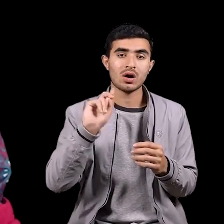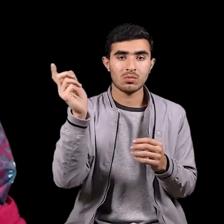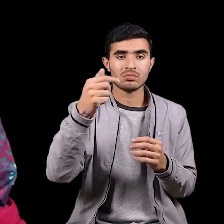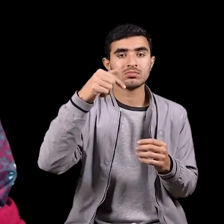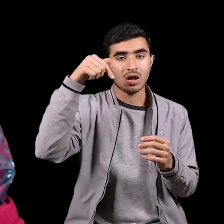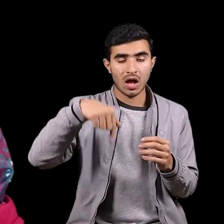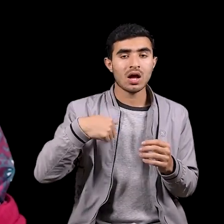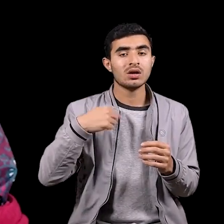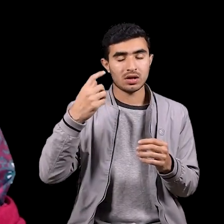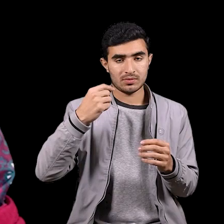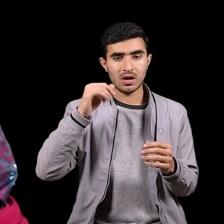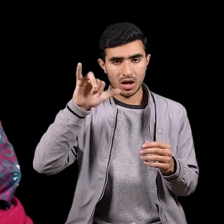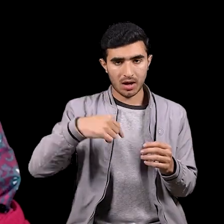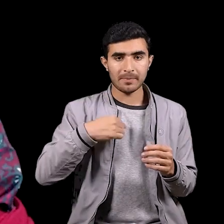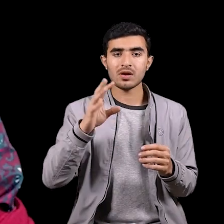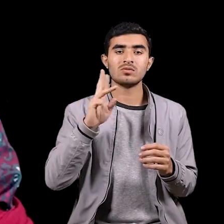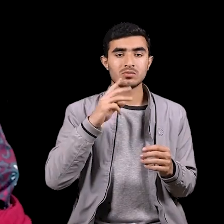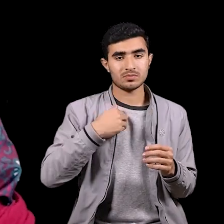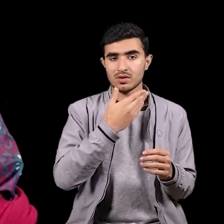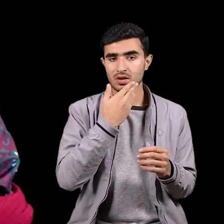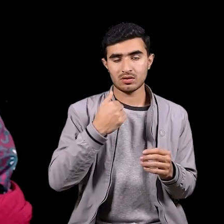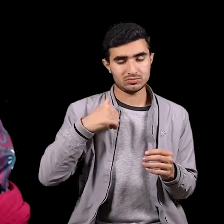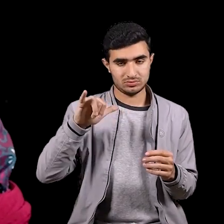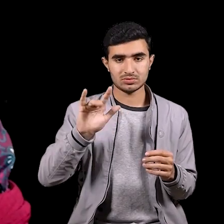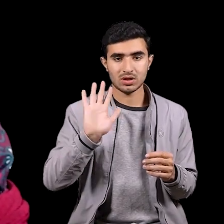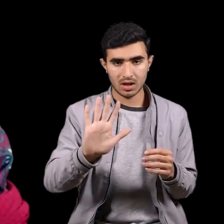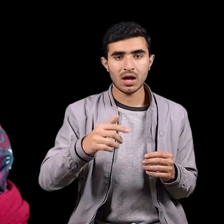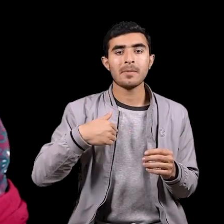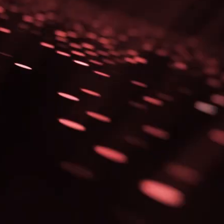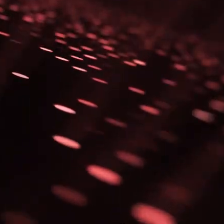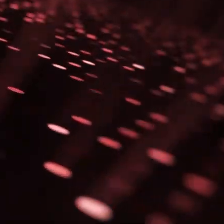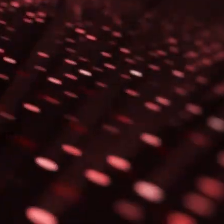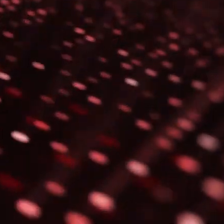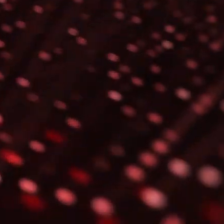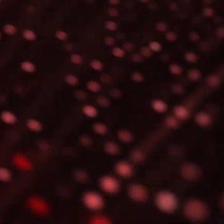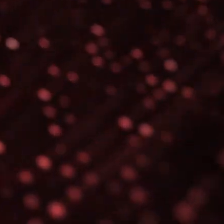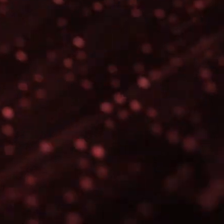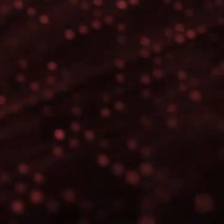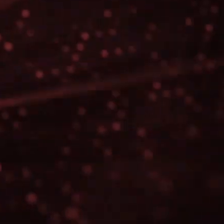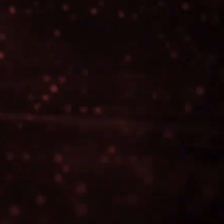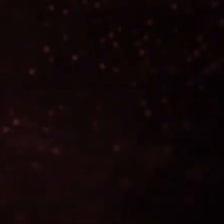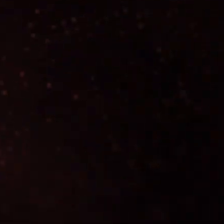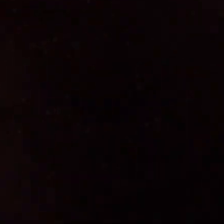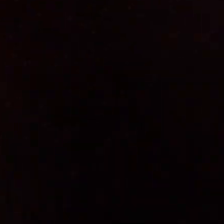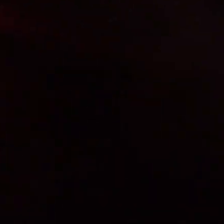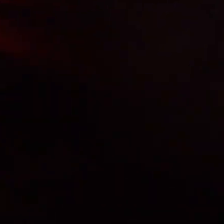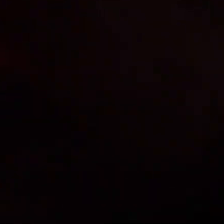उसको रिक्लेम करने की, ज़रूरत है उसको ओन करने की, ज़रूरत है उसको समझने की।